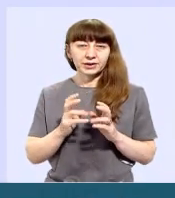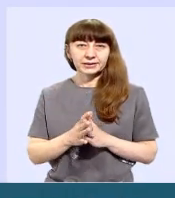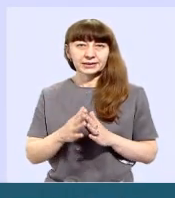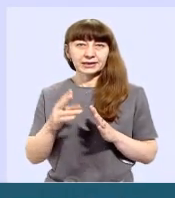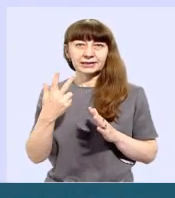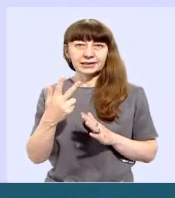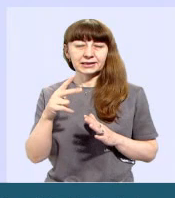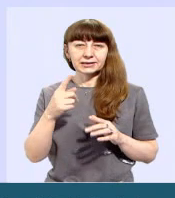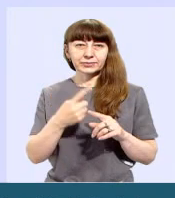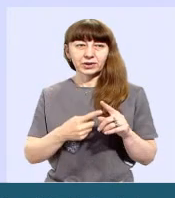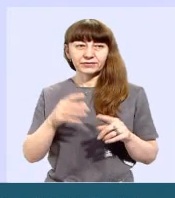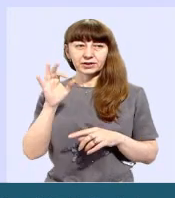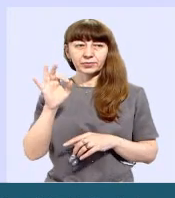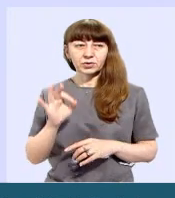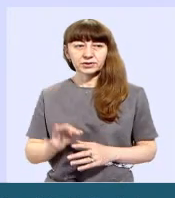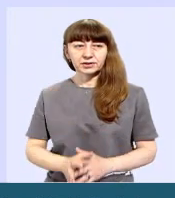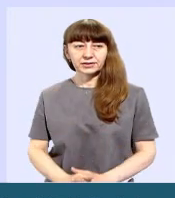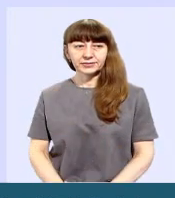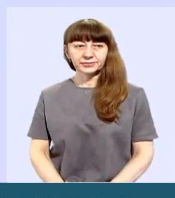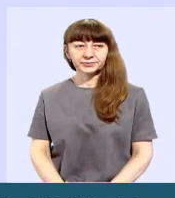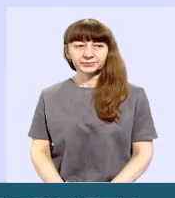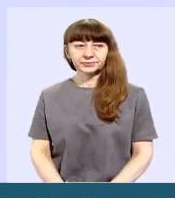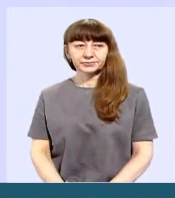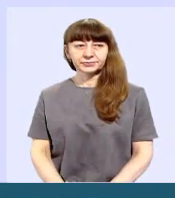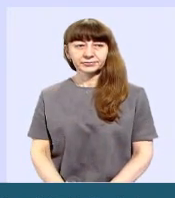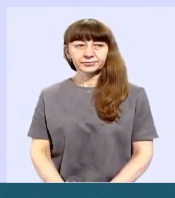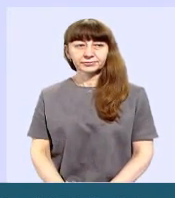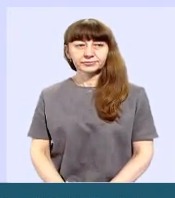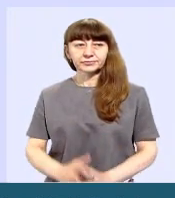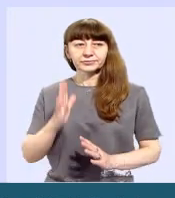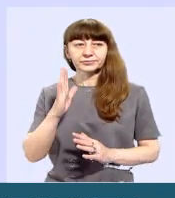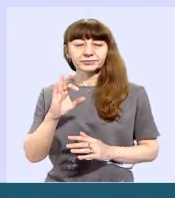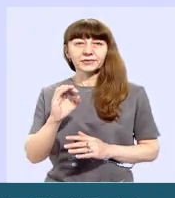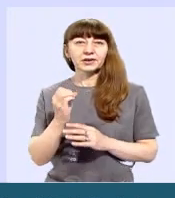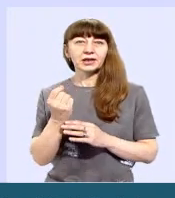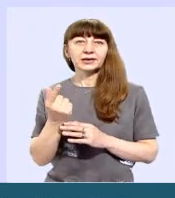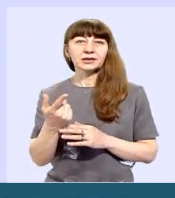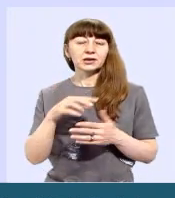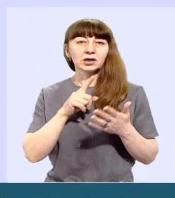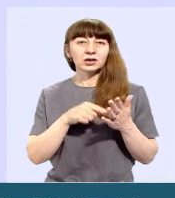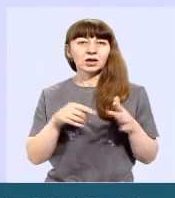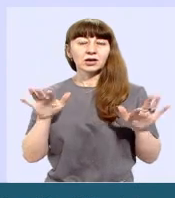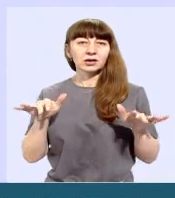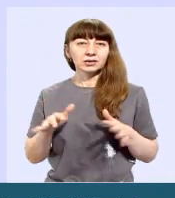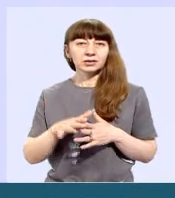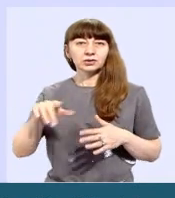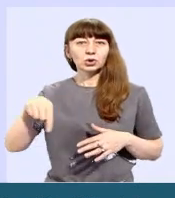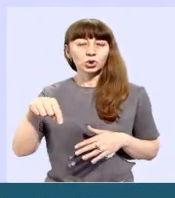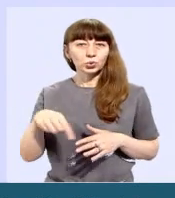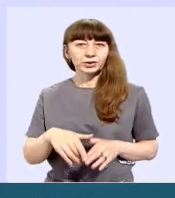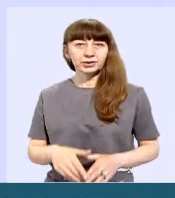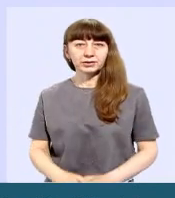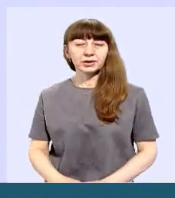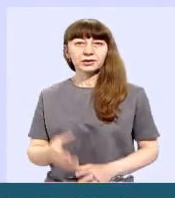есебінен қамтамасыз етілді. Жеңіл автомобильдер, болат илемі, сусындар өндірісі ұлғайтылды.